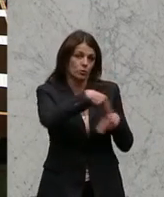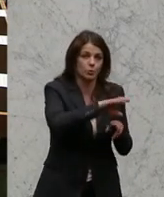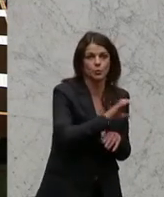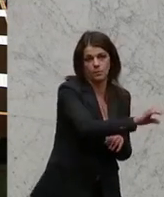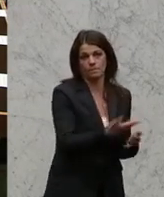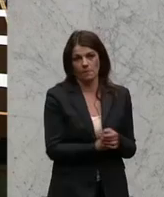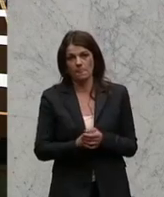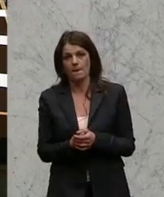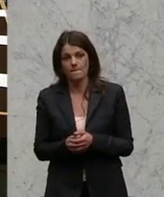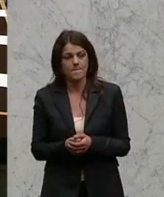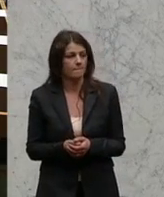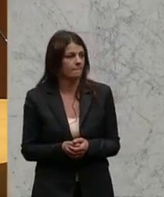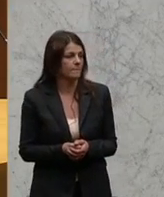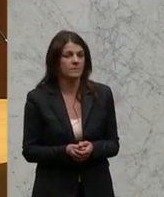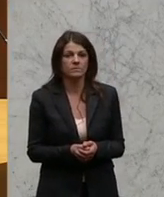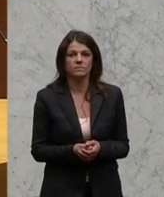Auch